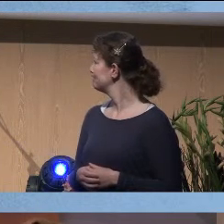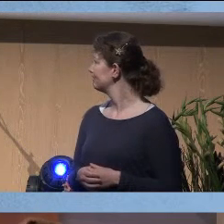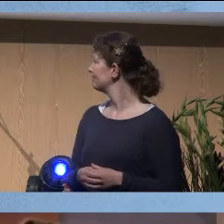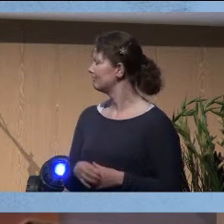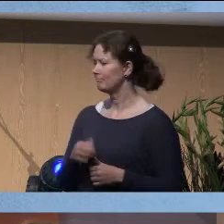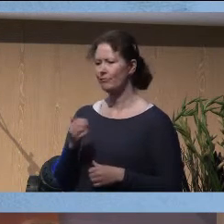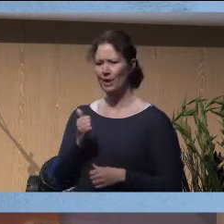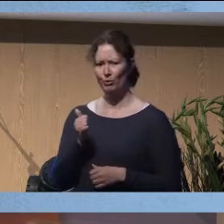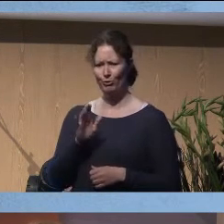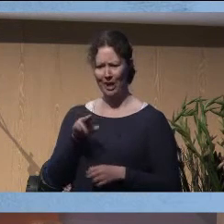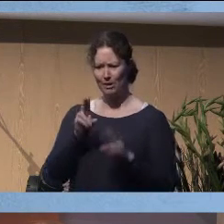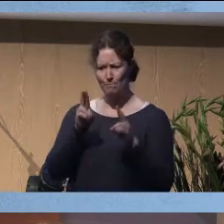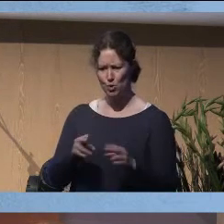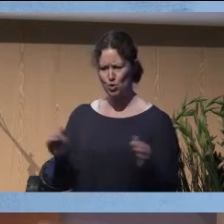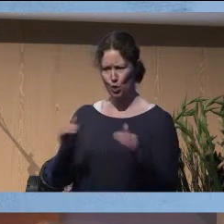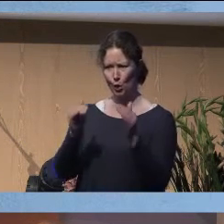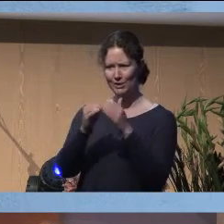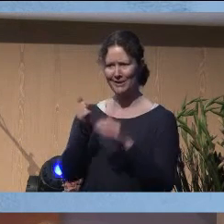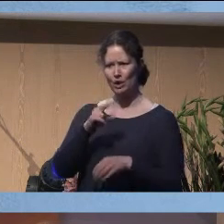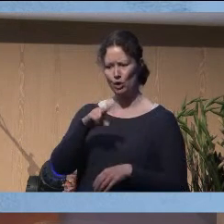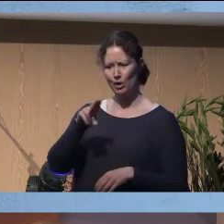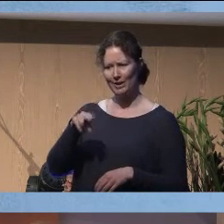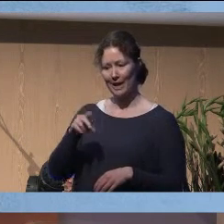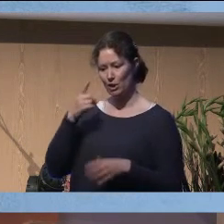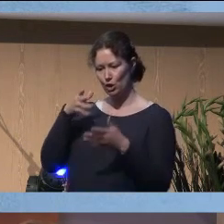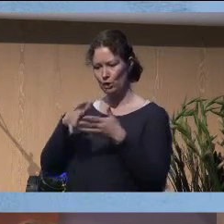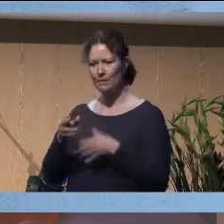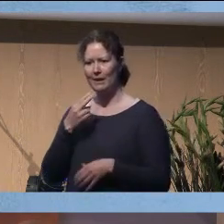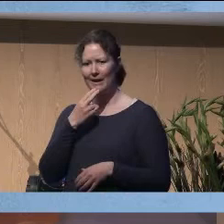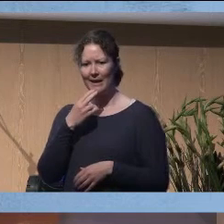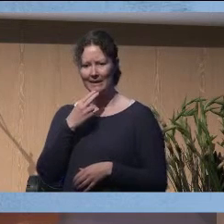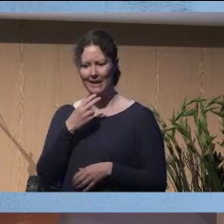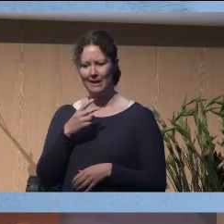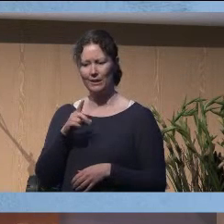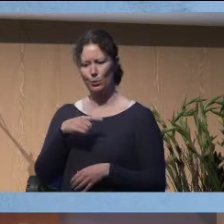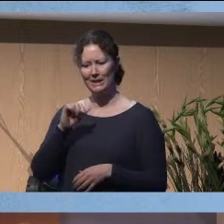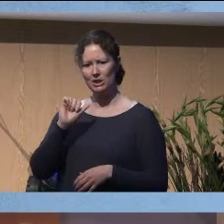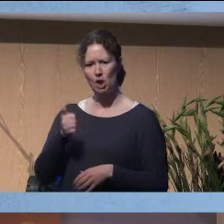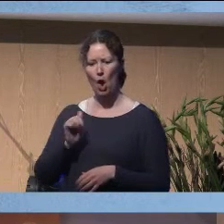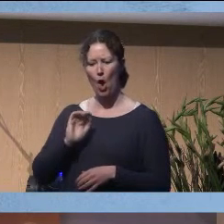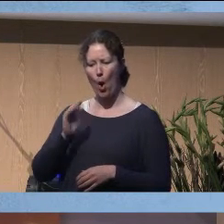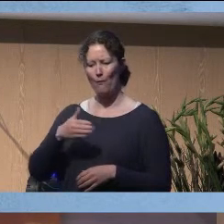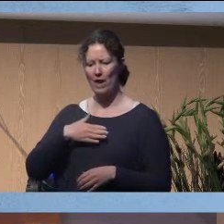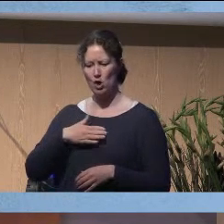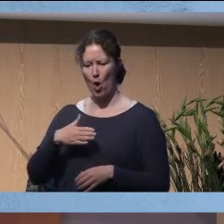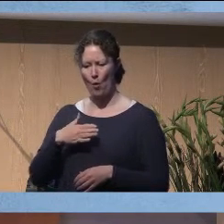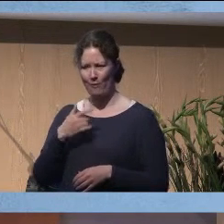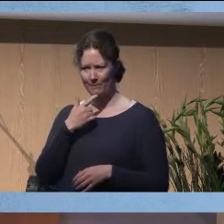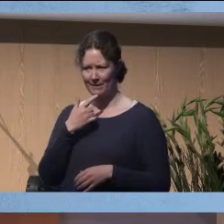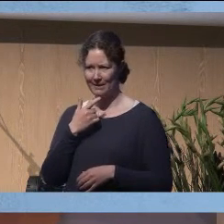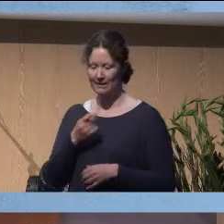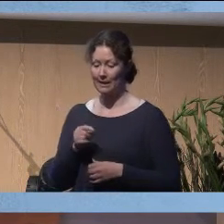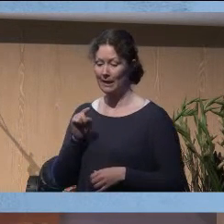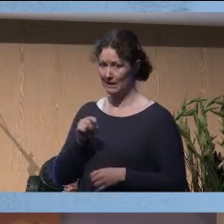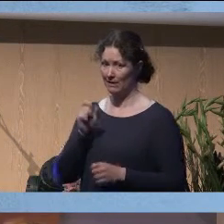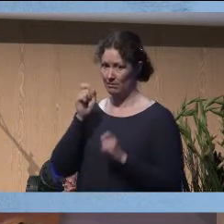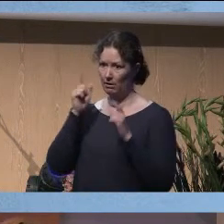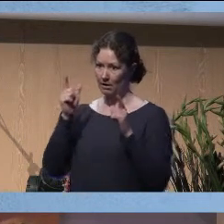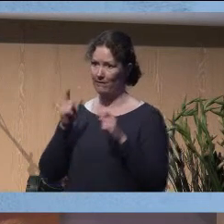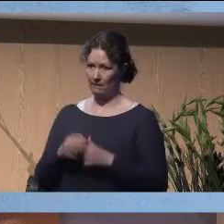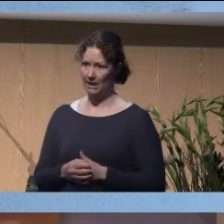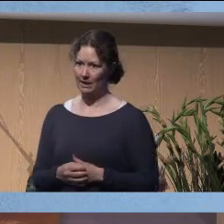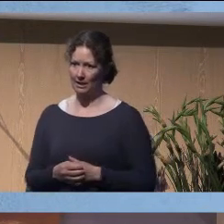Hvorfor er det en brukerorganisasjon i Norge i psykiatrien som heter We Shall Overcome? Det er et tankevekker,